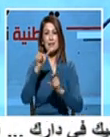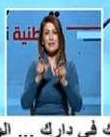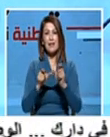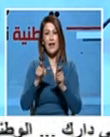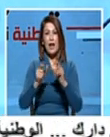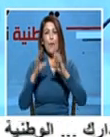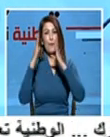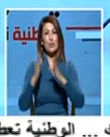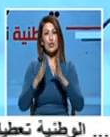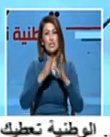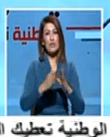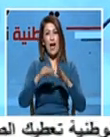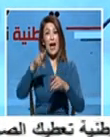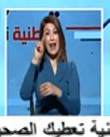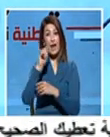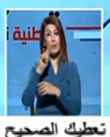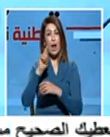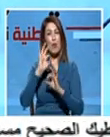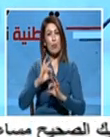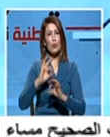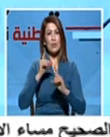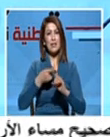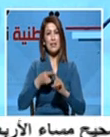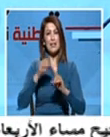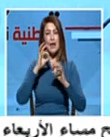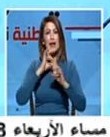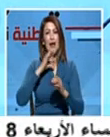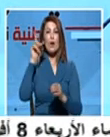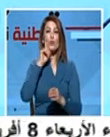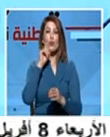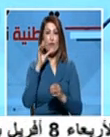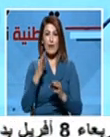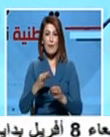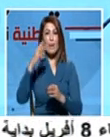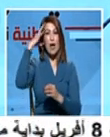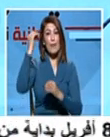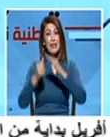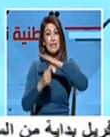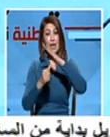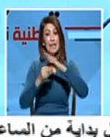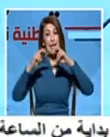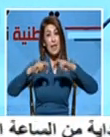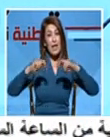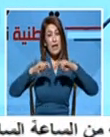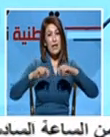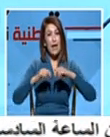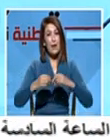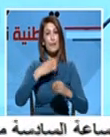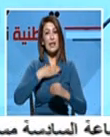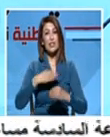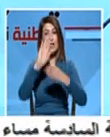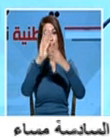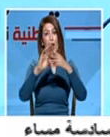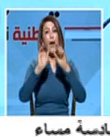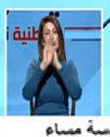بوبكر بمستشفى الرابطة، ودكتورة أنيسة بوعسكر رئيسة خلية الإحاطة النفسية بالنسبة